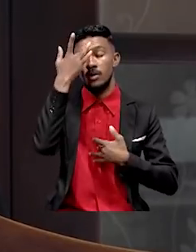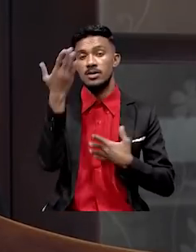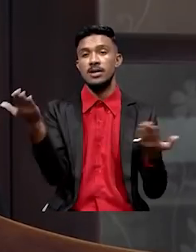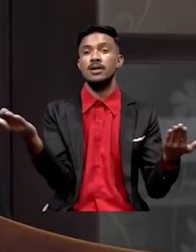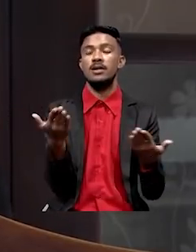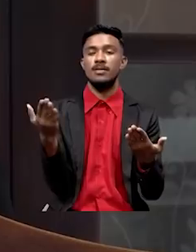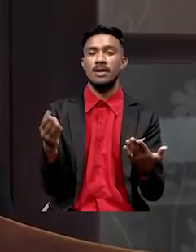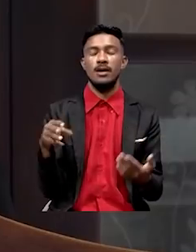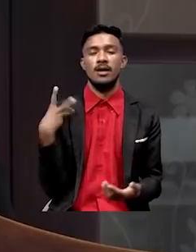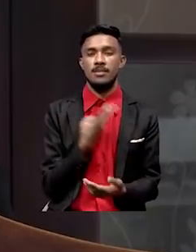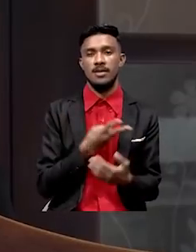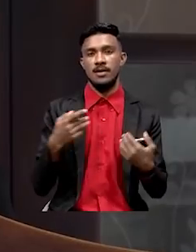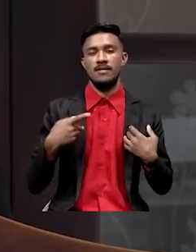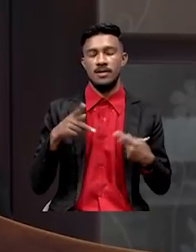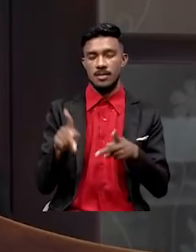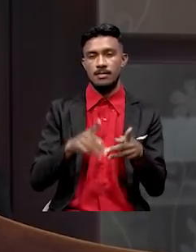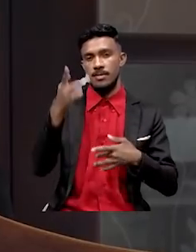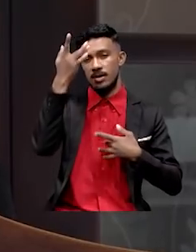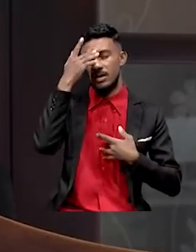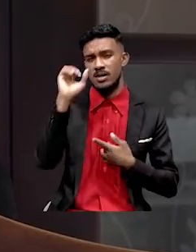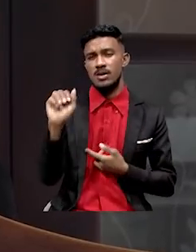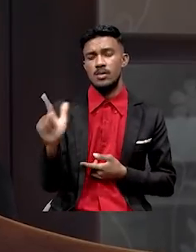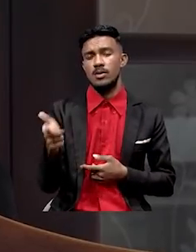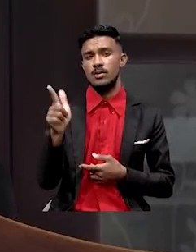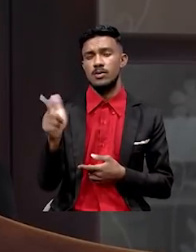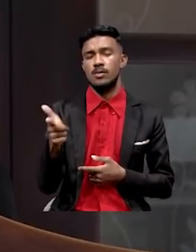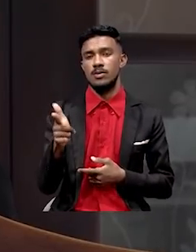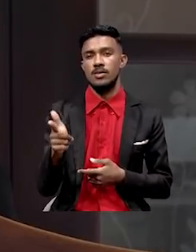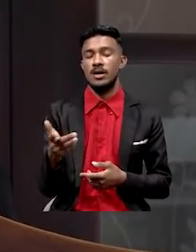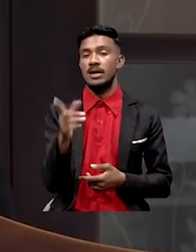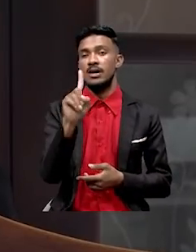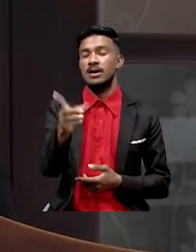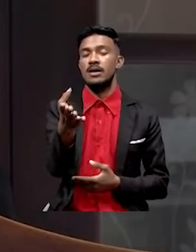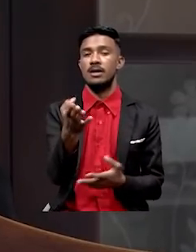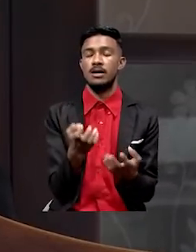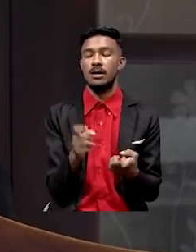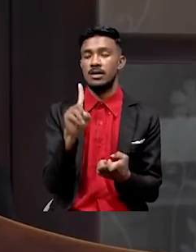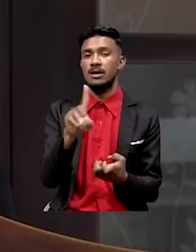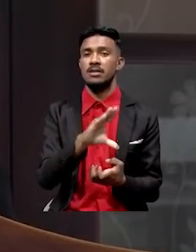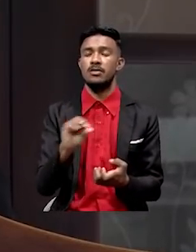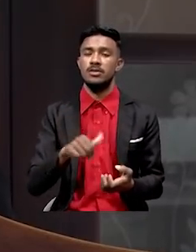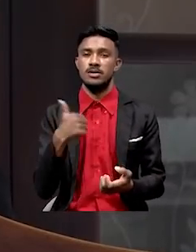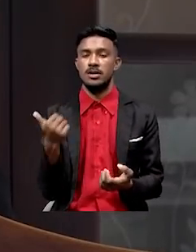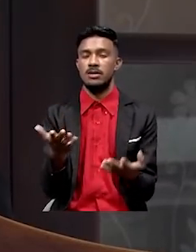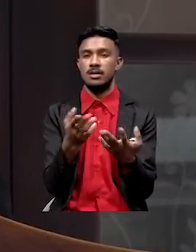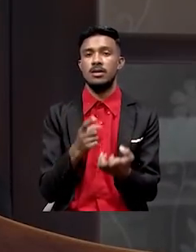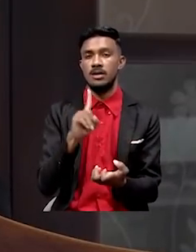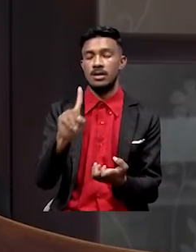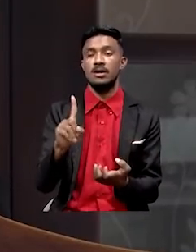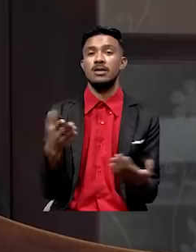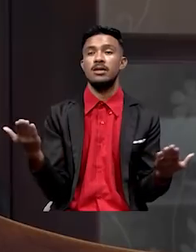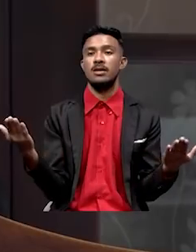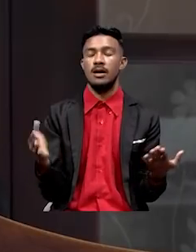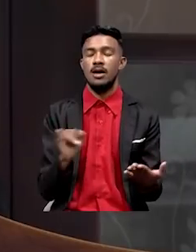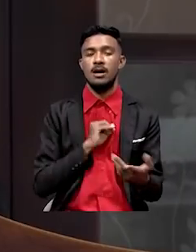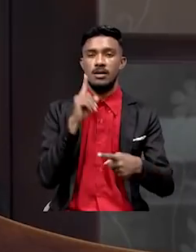ru anulu, ida hakarak ida ida hakarak ida. Atu sa gestau mane sane. La iha ne sane. Ne be hau la kue torona